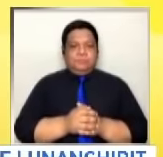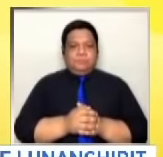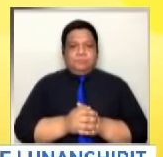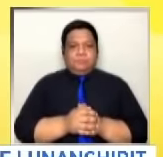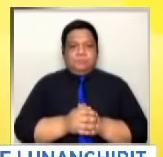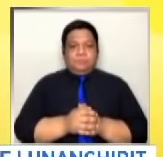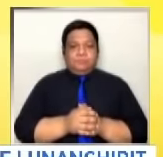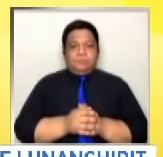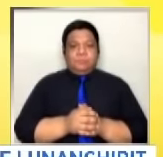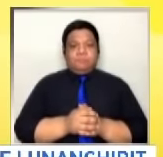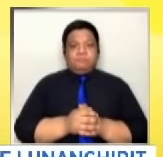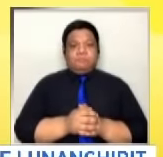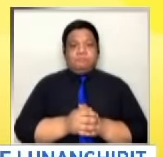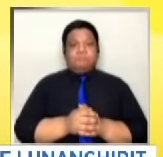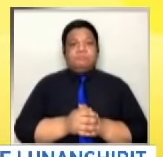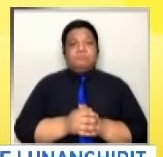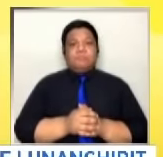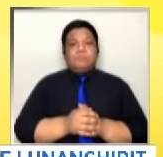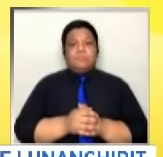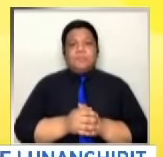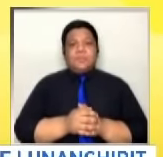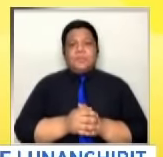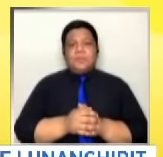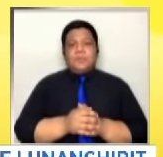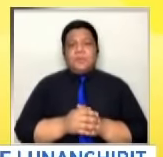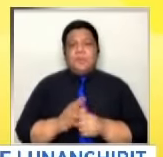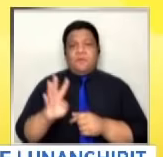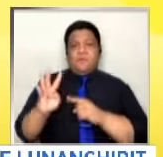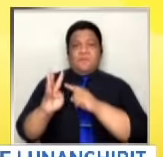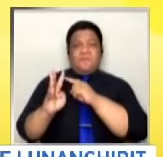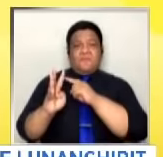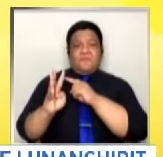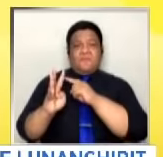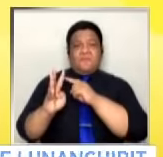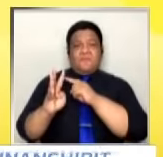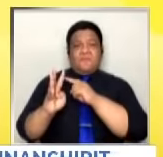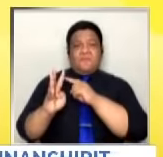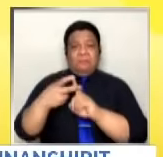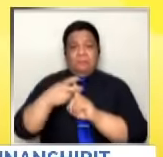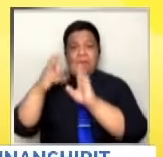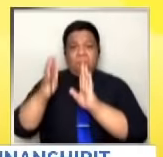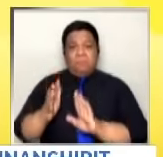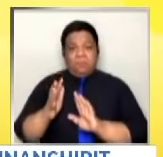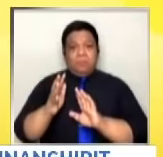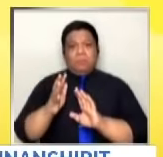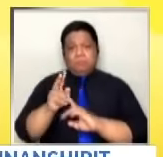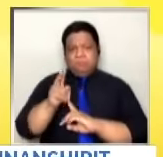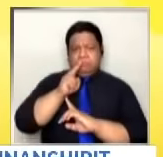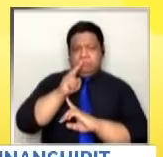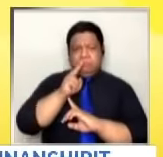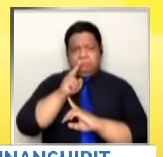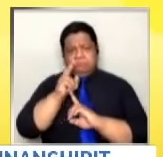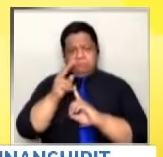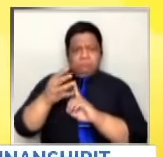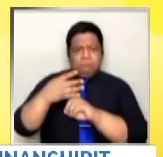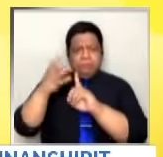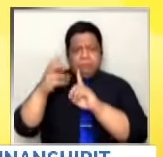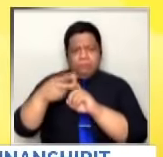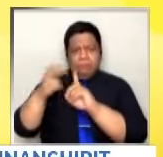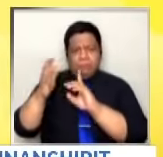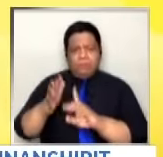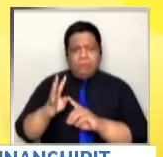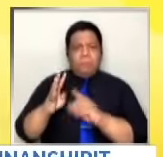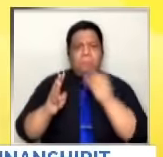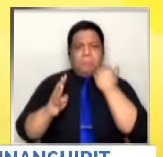Patay sa engkwento ang 4 na hininalang kidnapper sa Quezon City. Imbis daw na tumigil sa checkpoint, dumiretso lang at nagpaputok pa ng baril